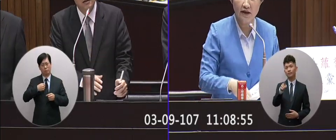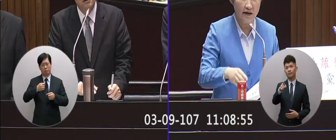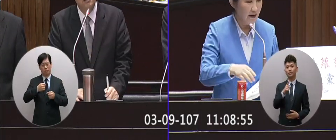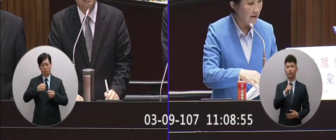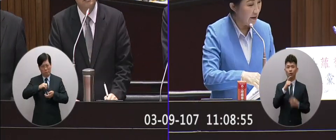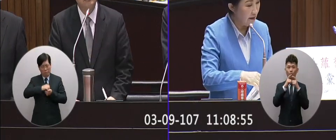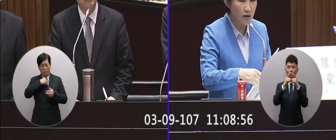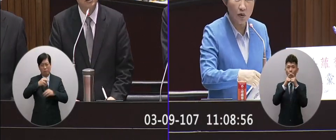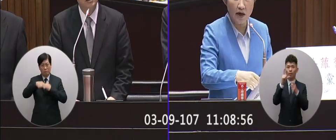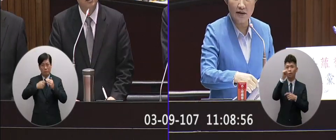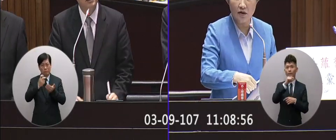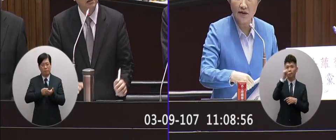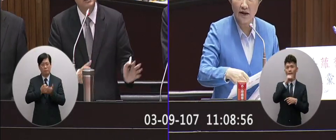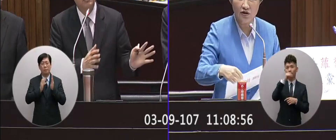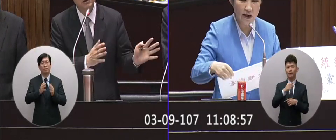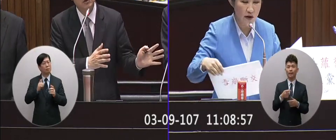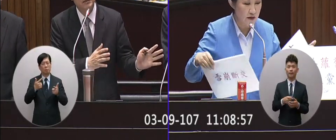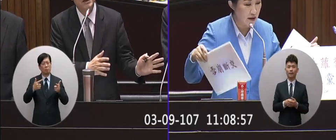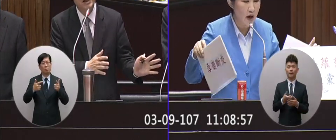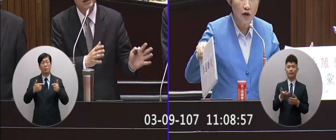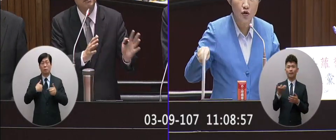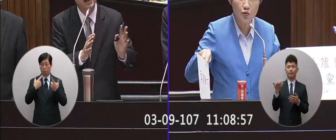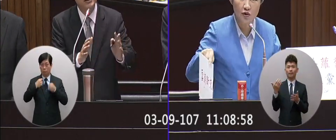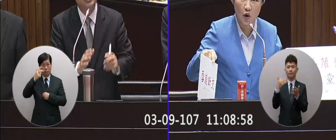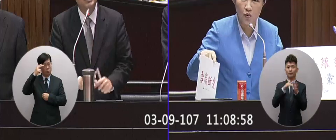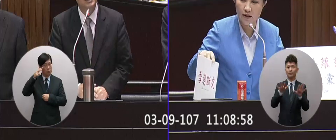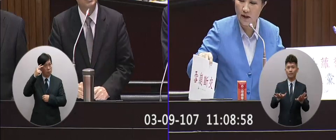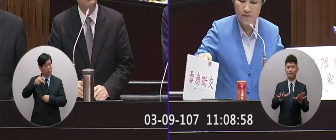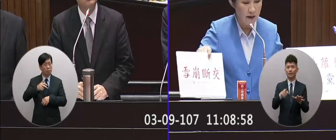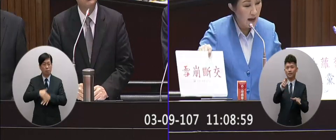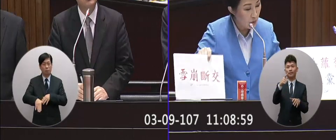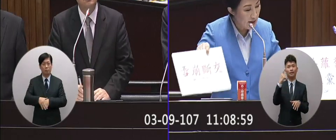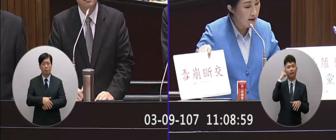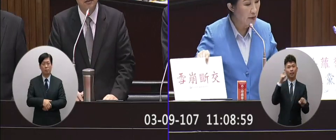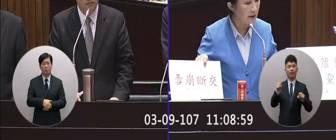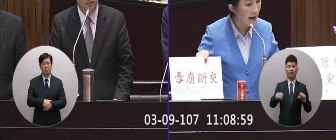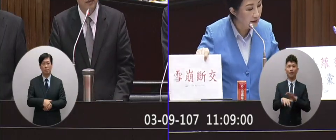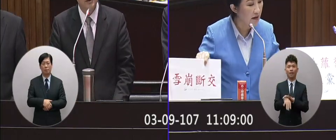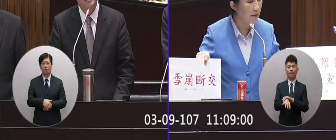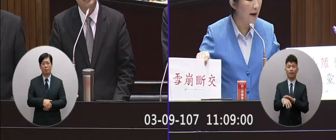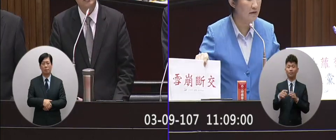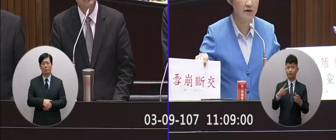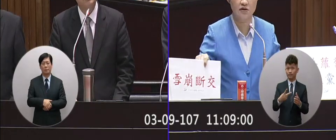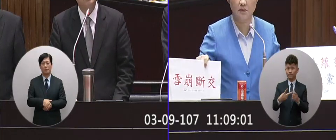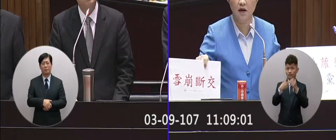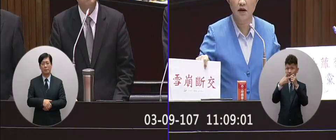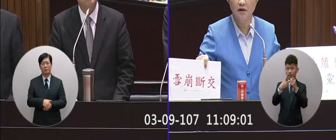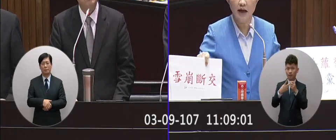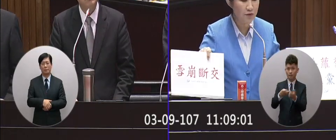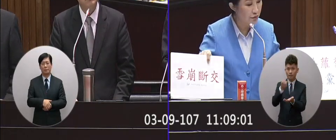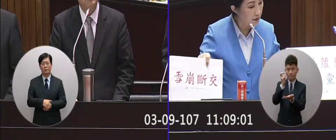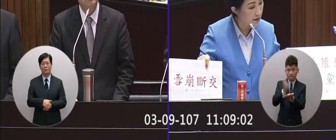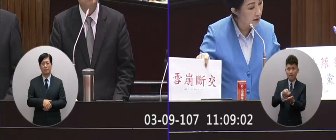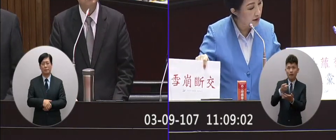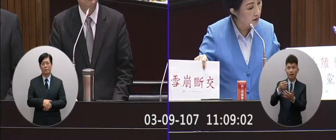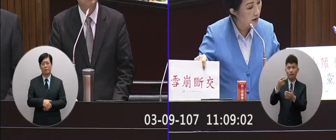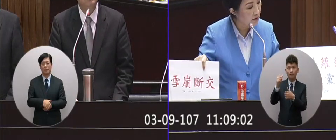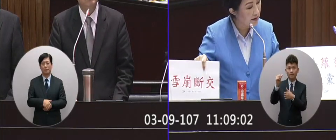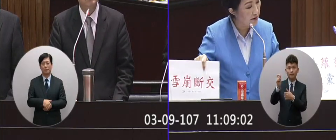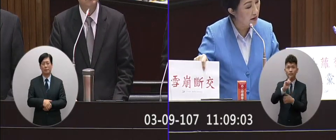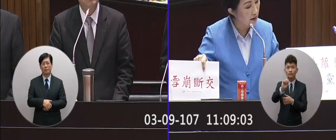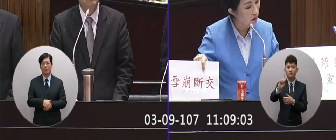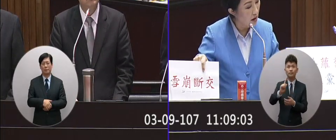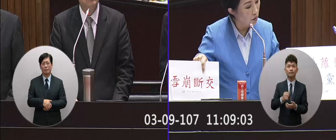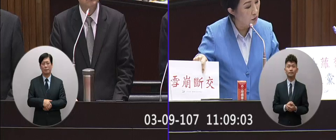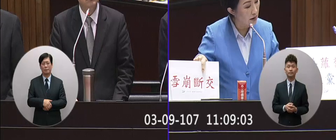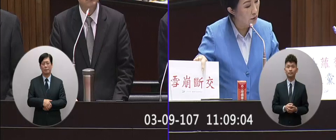跳针耶，你从刚才到现在一直在跳针， 我说我们下个礼拜就会 束手无策。那我再问你，他第二个棒子是什么？他除了要停掉